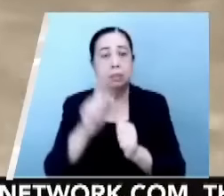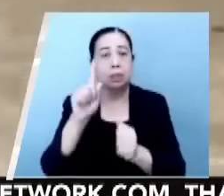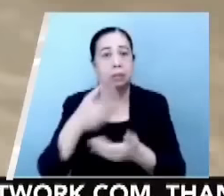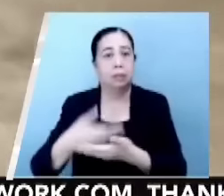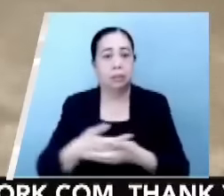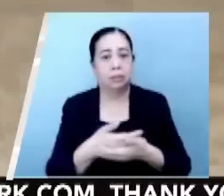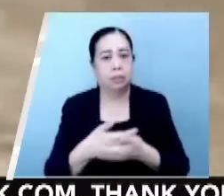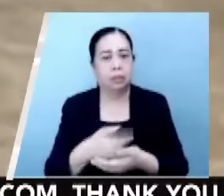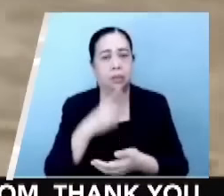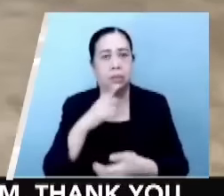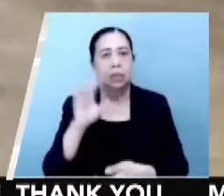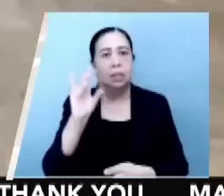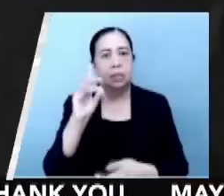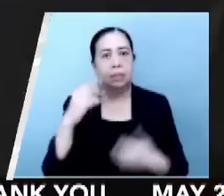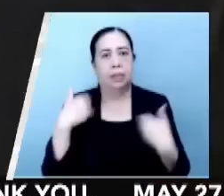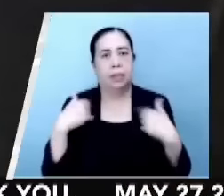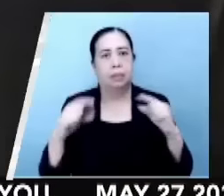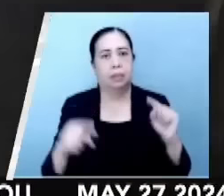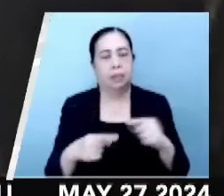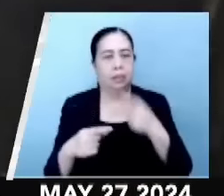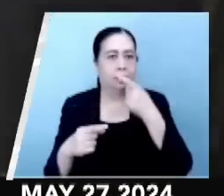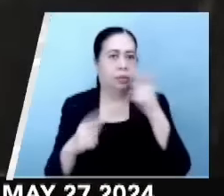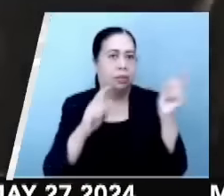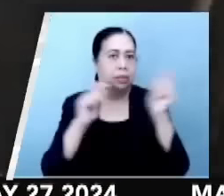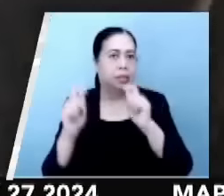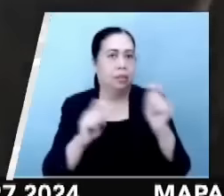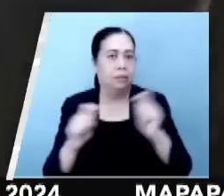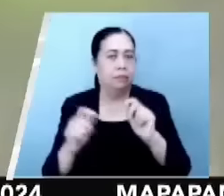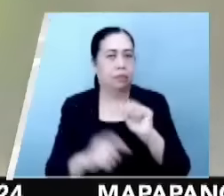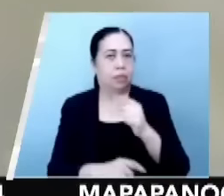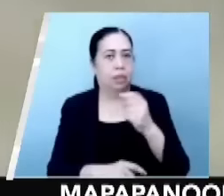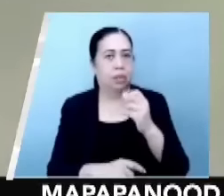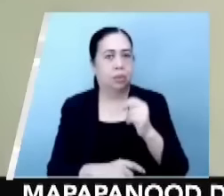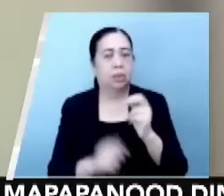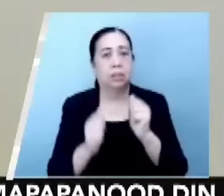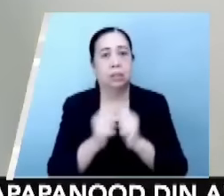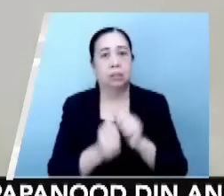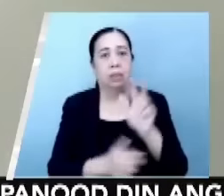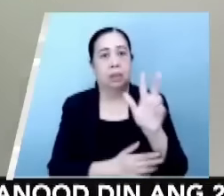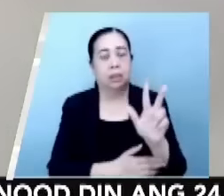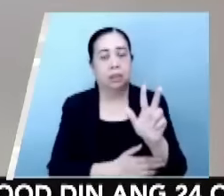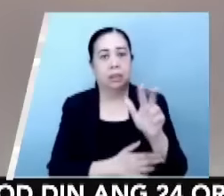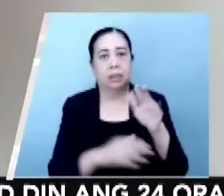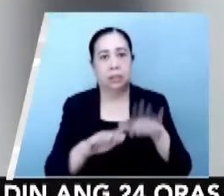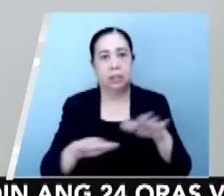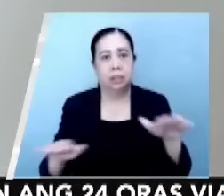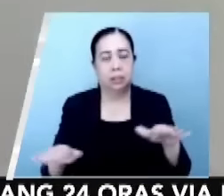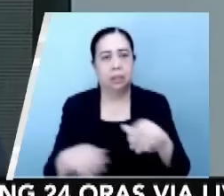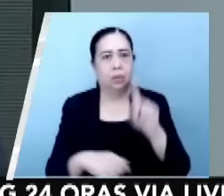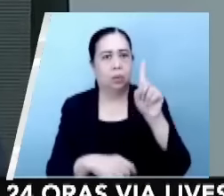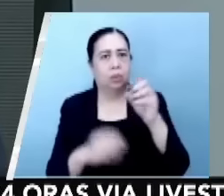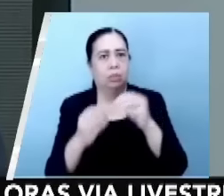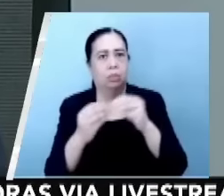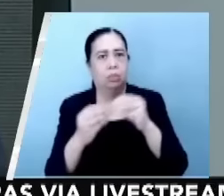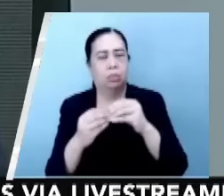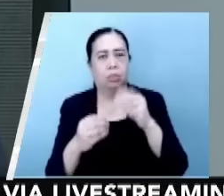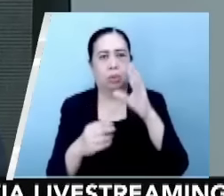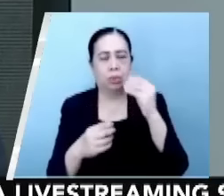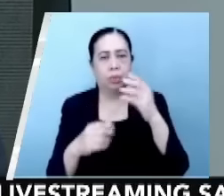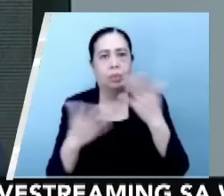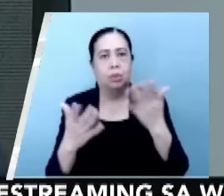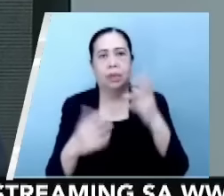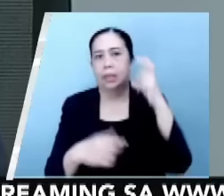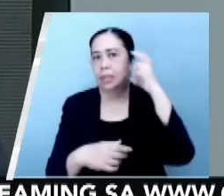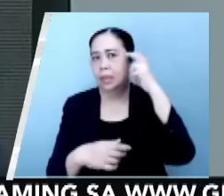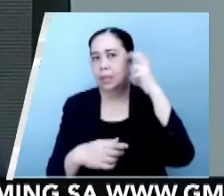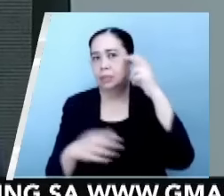ang sugatan dahil sa bagyong Aghon, kabilang ang 3 batang lalaki at isa pa nilang kaanak na lalaki sa Legazpi, Albay. Habang nakasakay sa